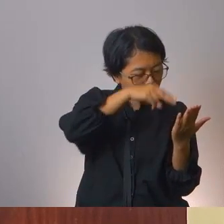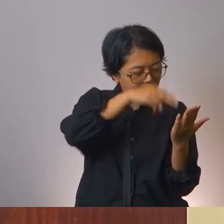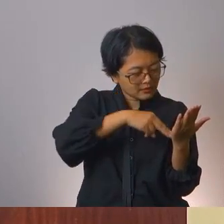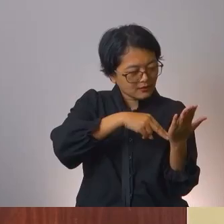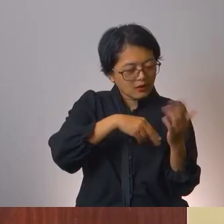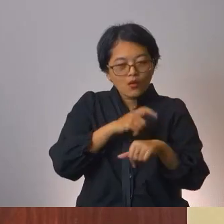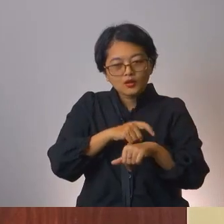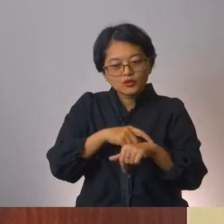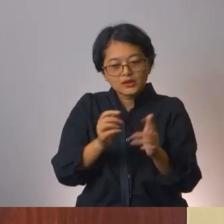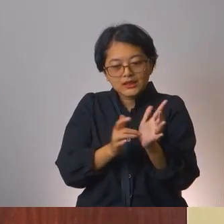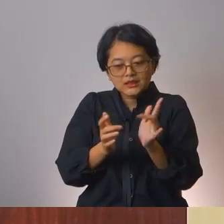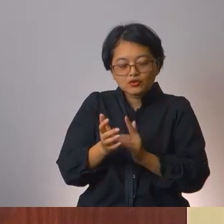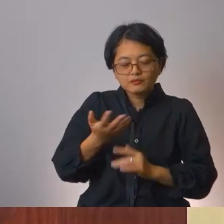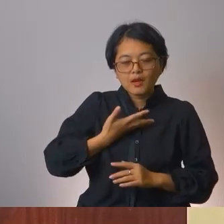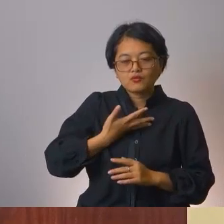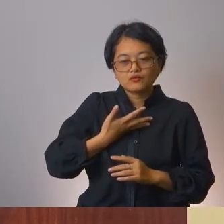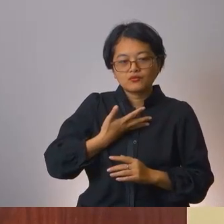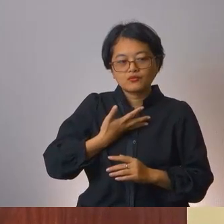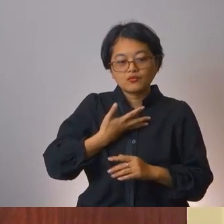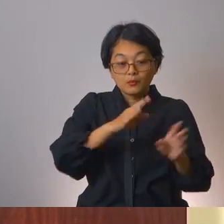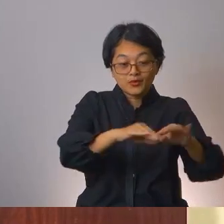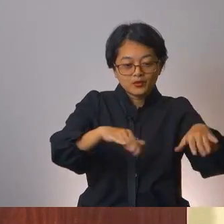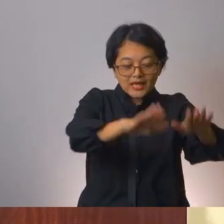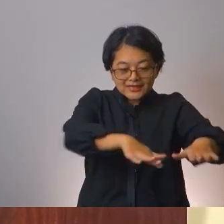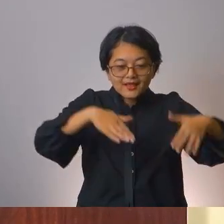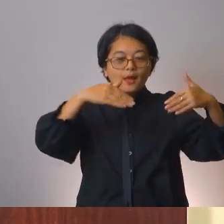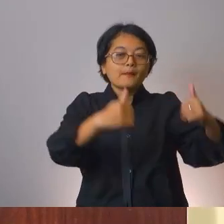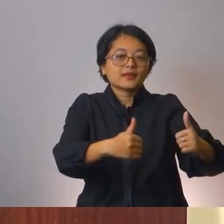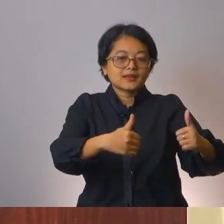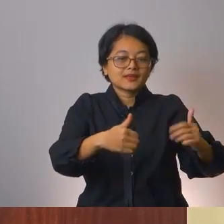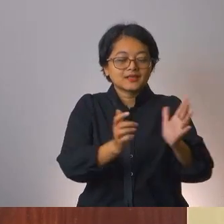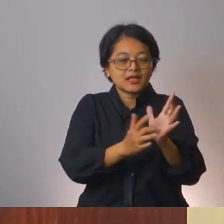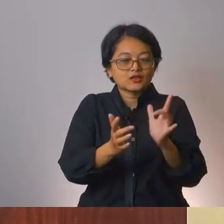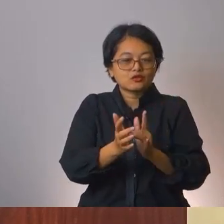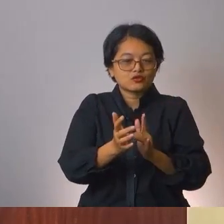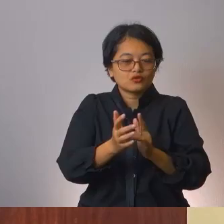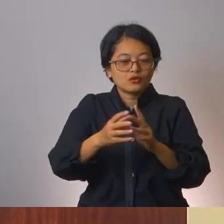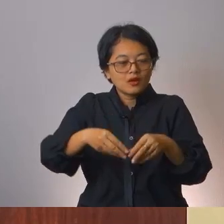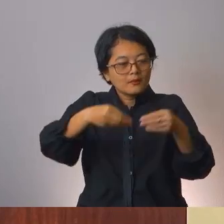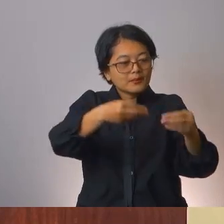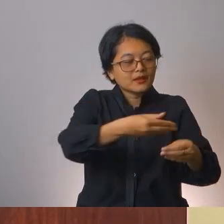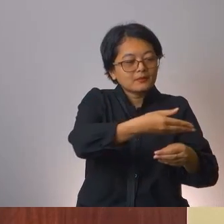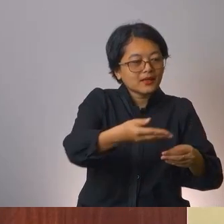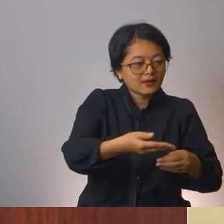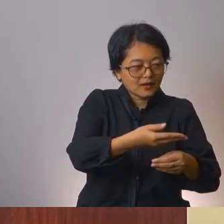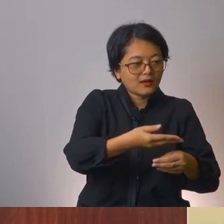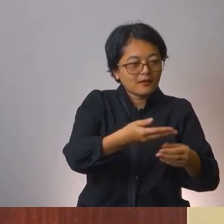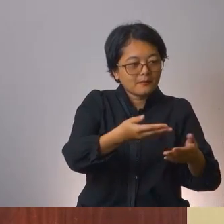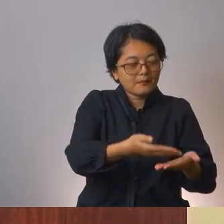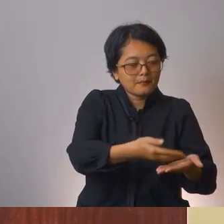muridnya, Yesus menjadikan mereka sahabat. Yesus mengangkat mereka